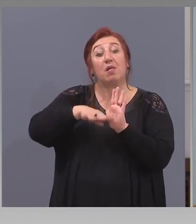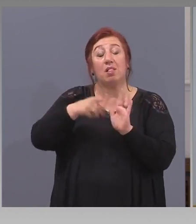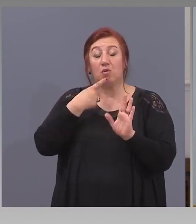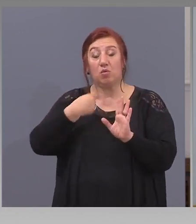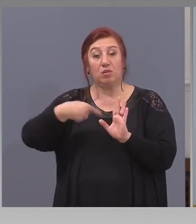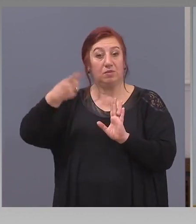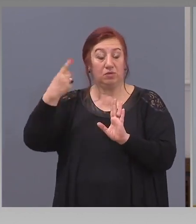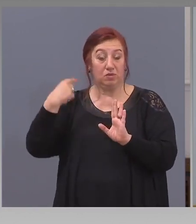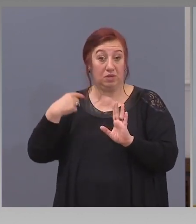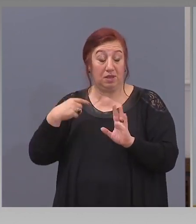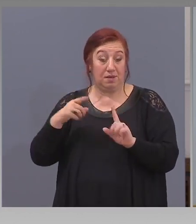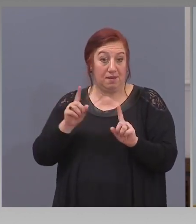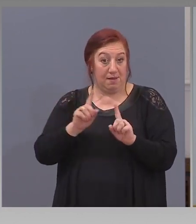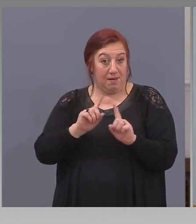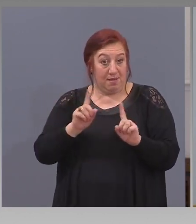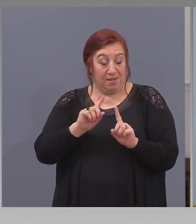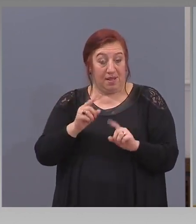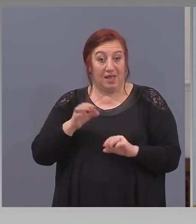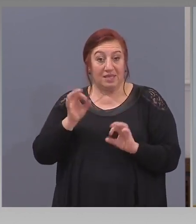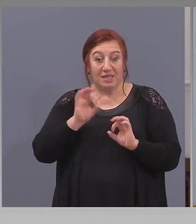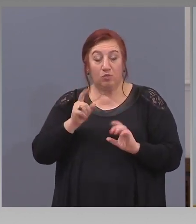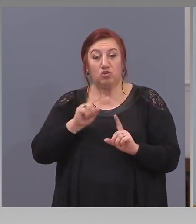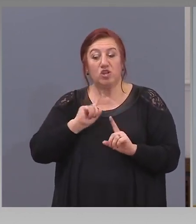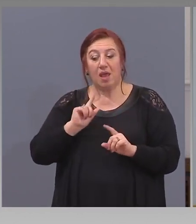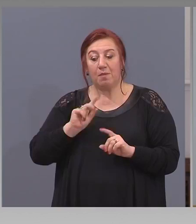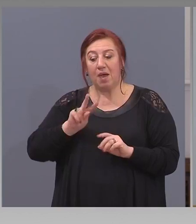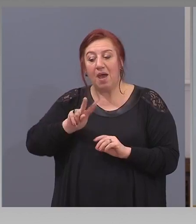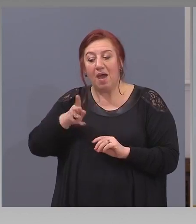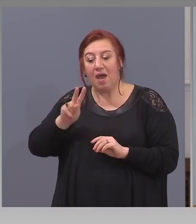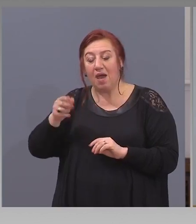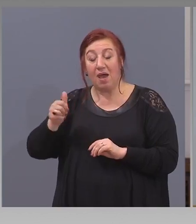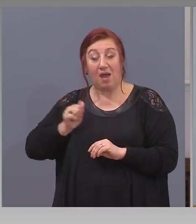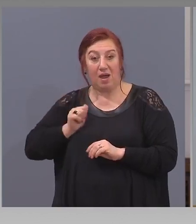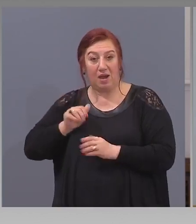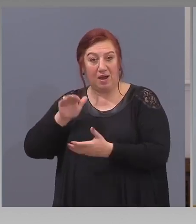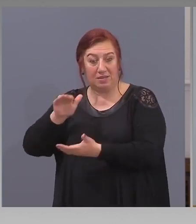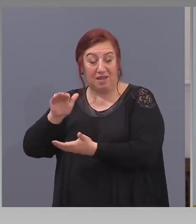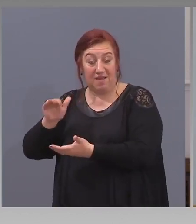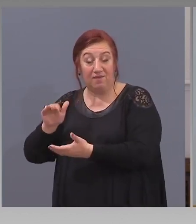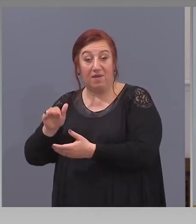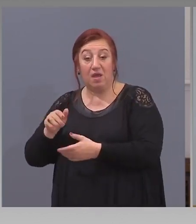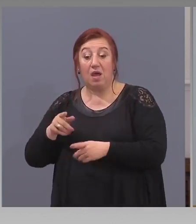Значи, не само, че няма буфери, а ние още нямаме